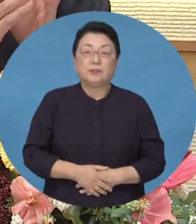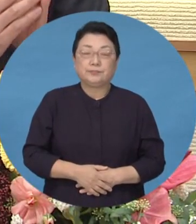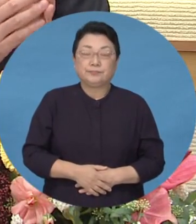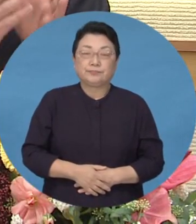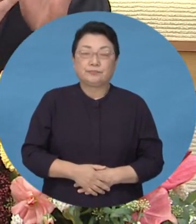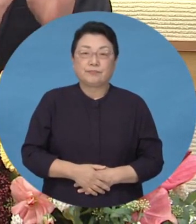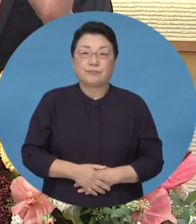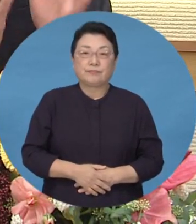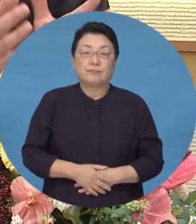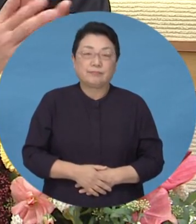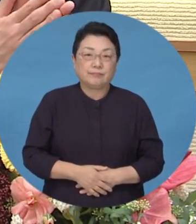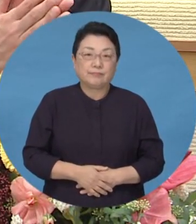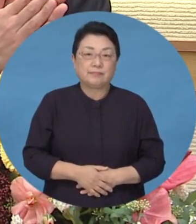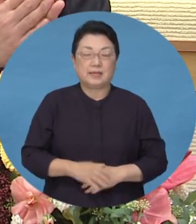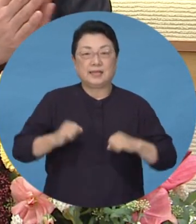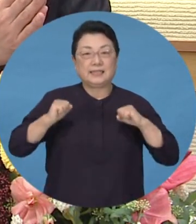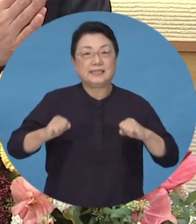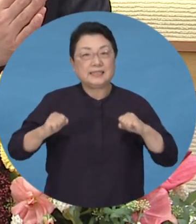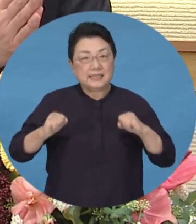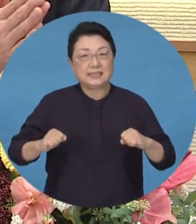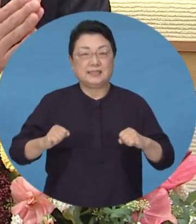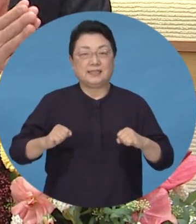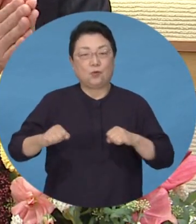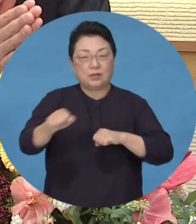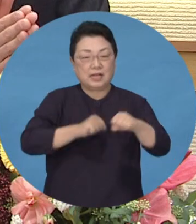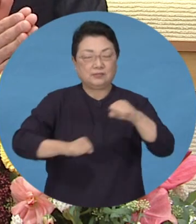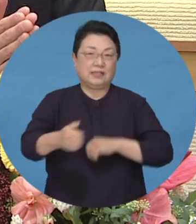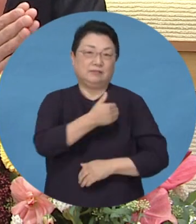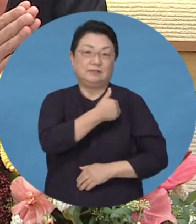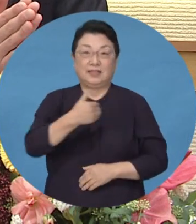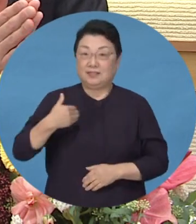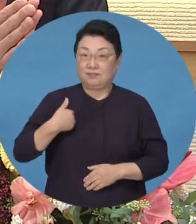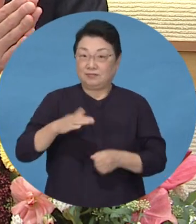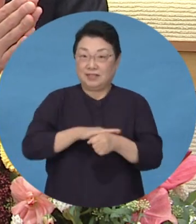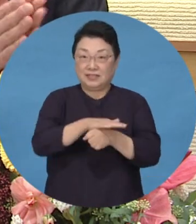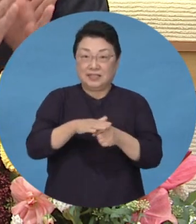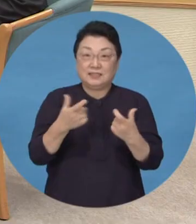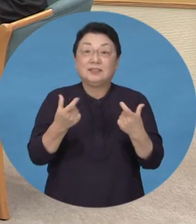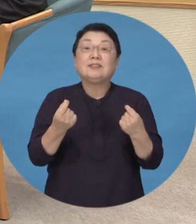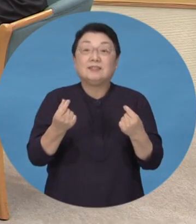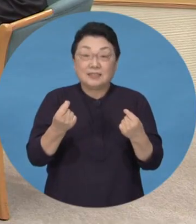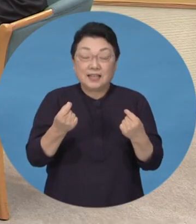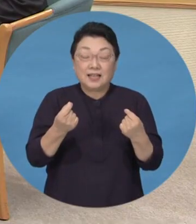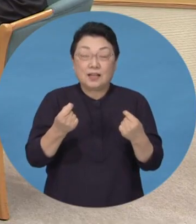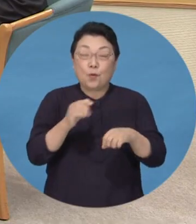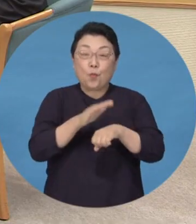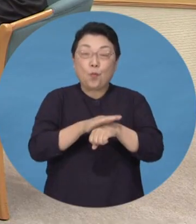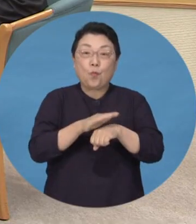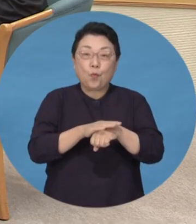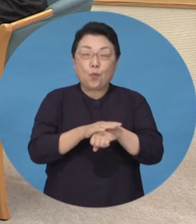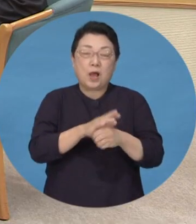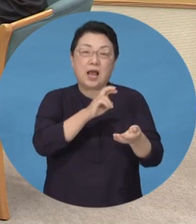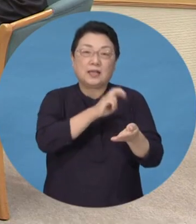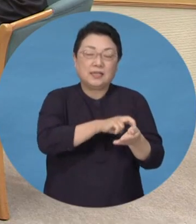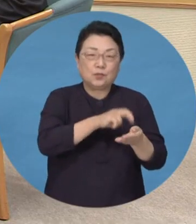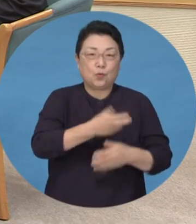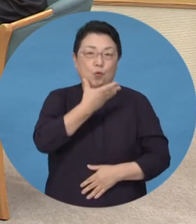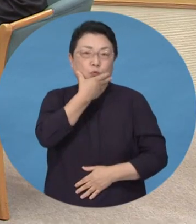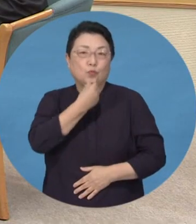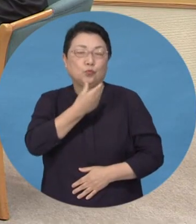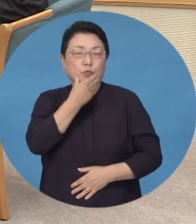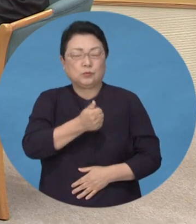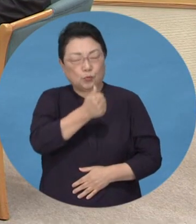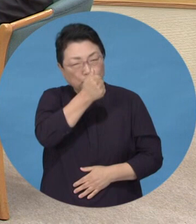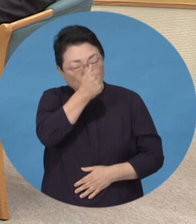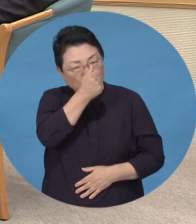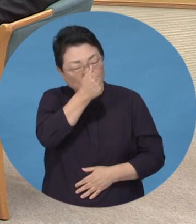誰もが今度は生き生きとやはり活躍できるということが大事だというふうに思うんですけれどもそのためにもその医療福祉が同充実